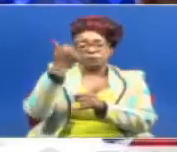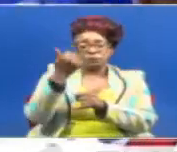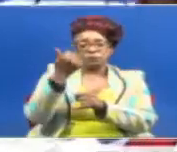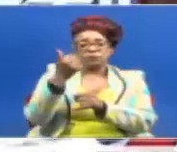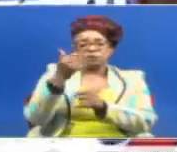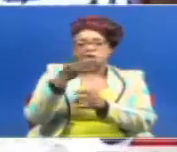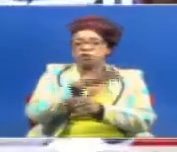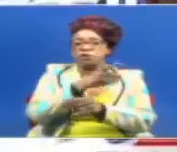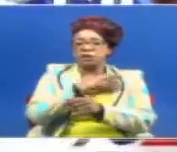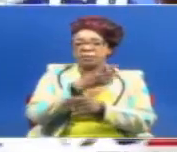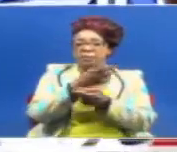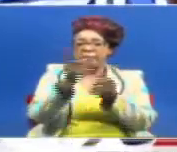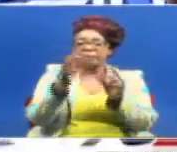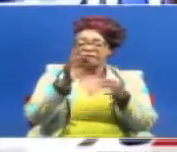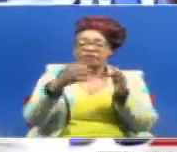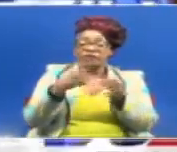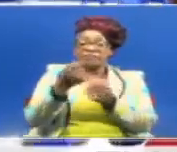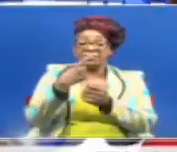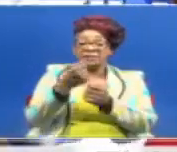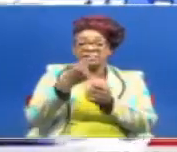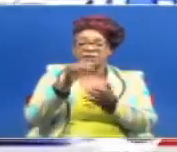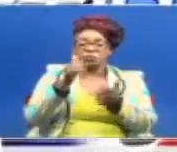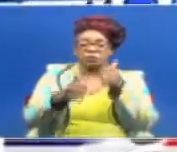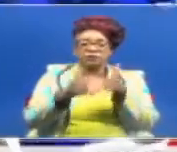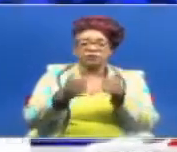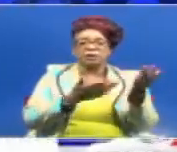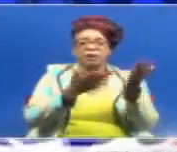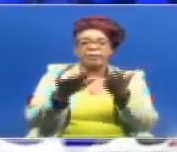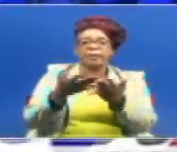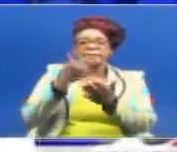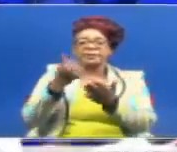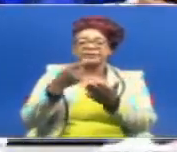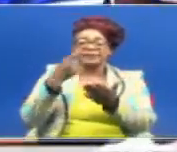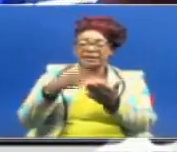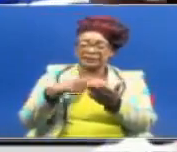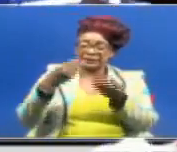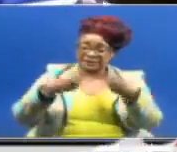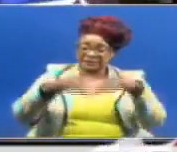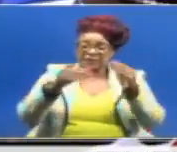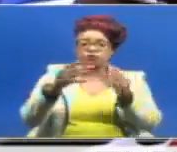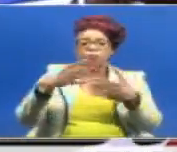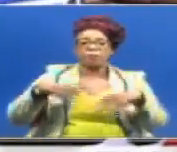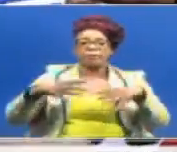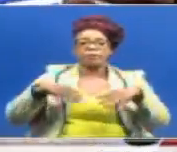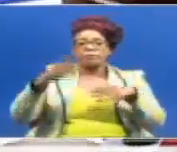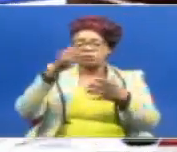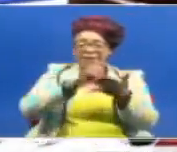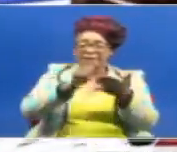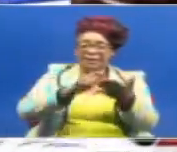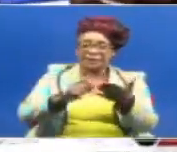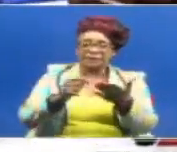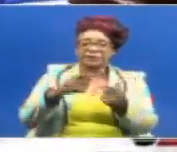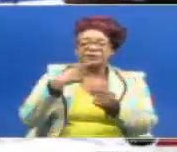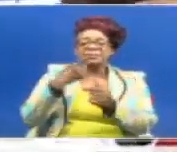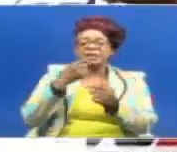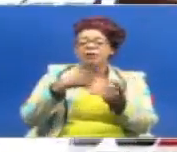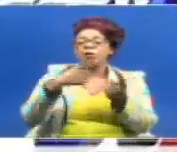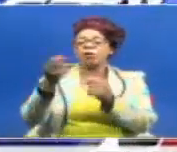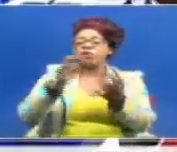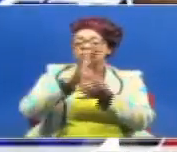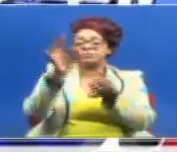Na kama kuna dawa inakuja watuambie wanausia wapi kwa sababu unaandikiwa kadi na unaambiwa enda hospitali fulani yenyewe